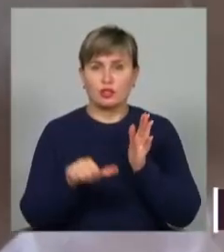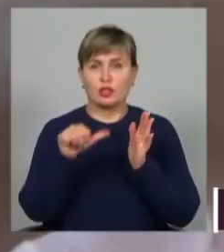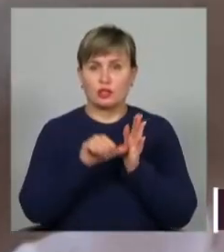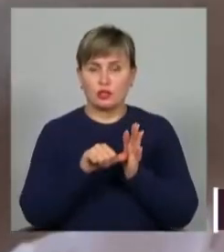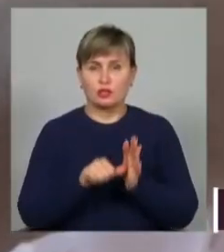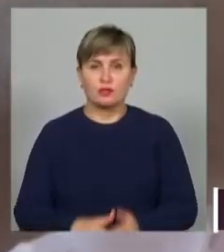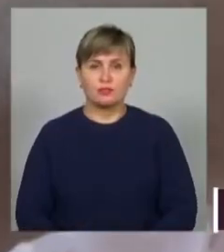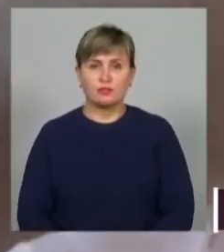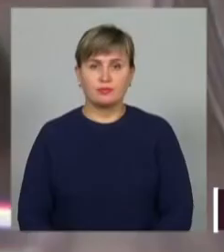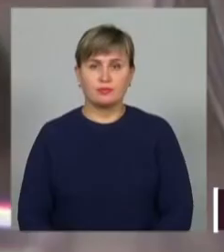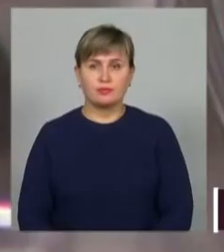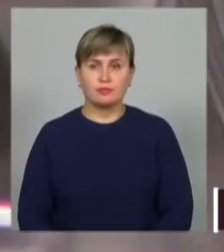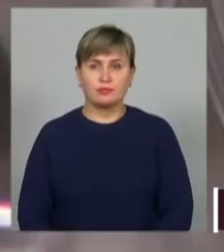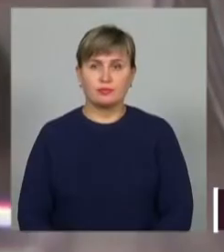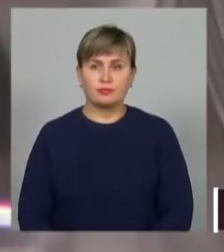274-66-66.